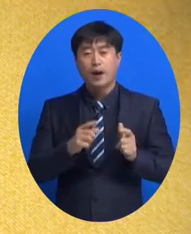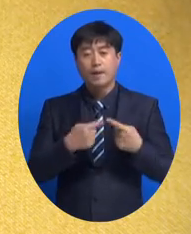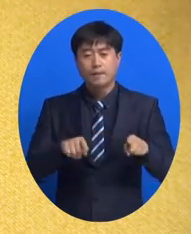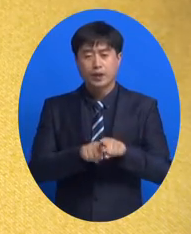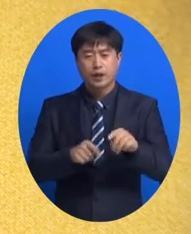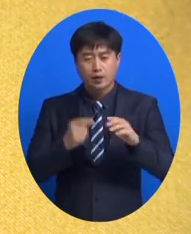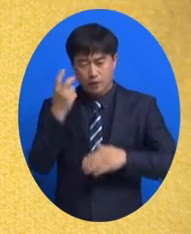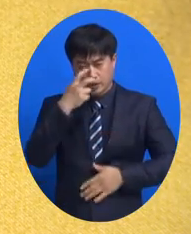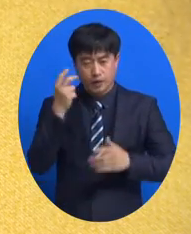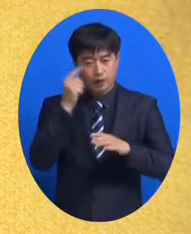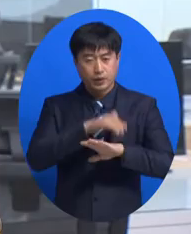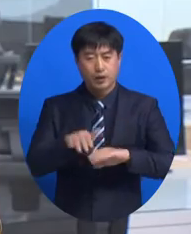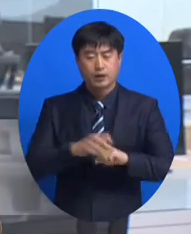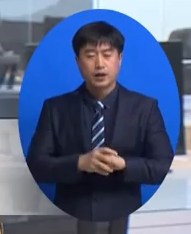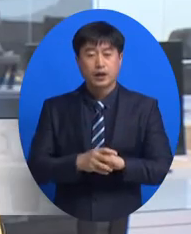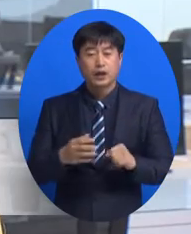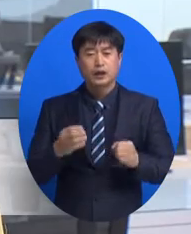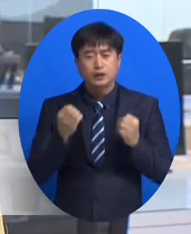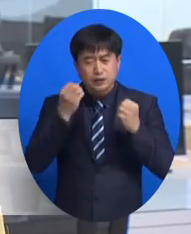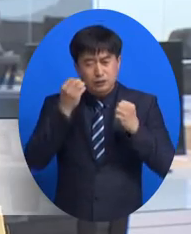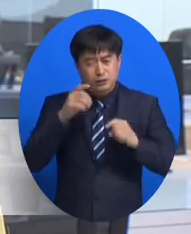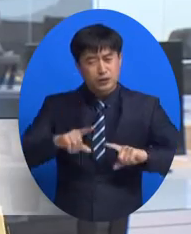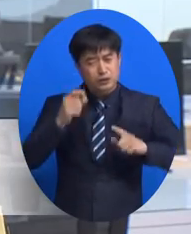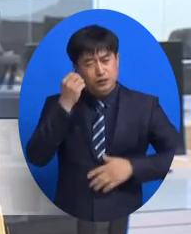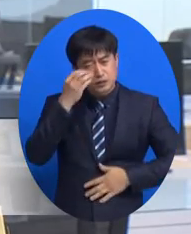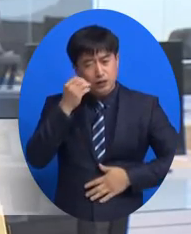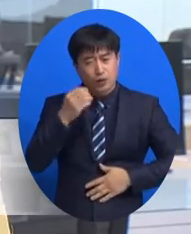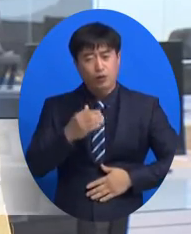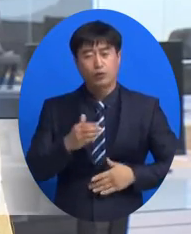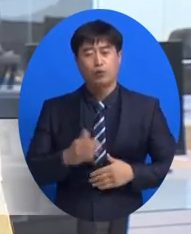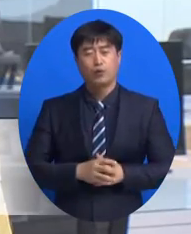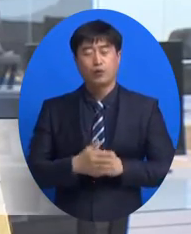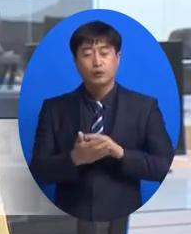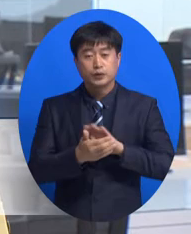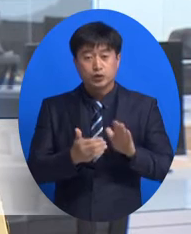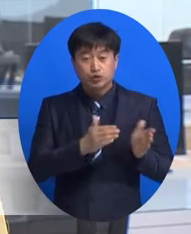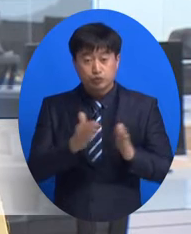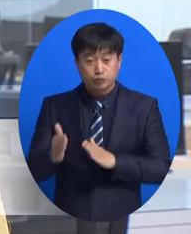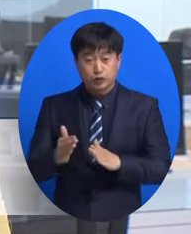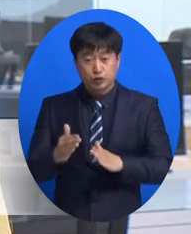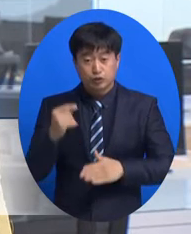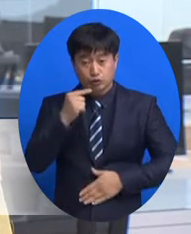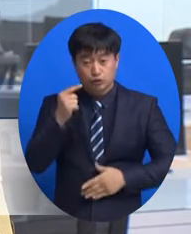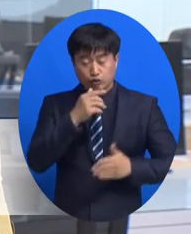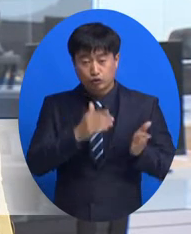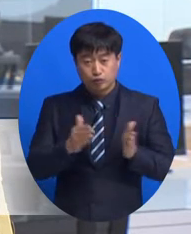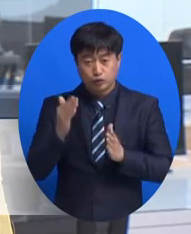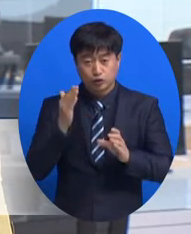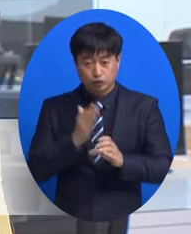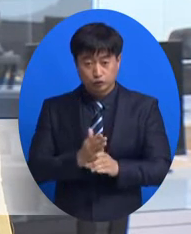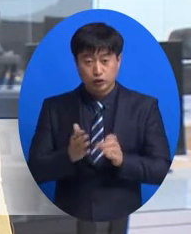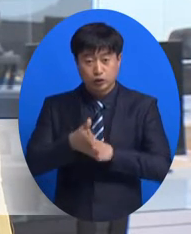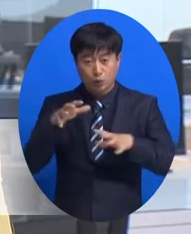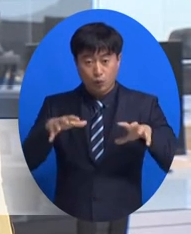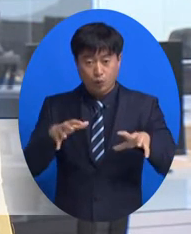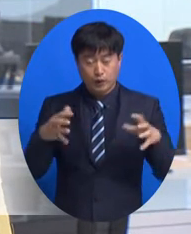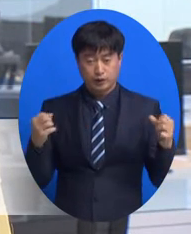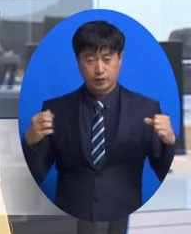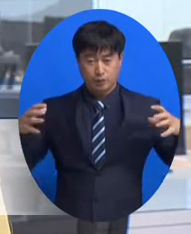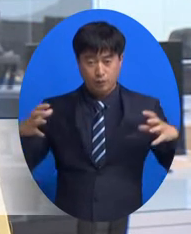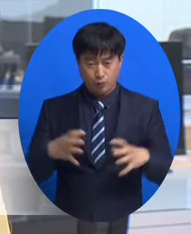집중 관리할 계획입니다. 기상이변을 고려해서 만반의 준비를 다하고 있습니다. 시군과 협력체계를 더